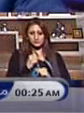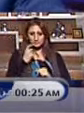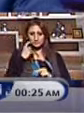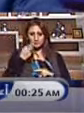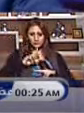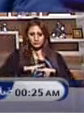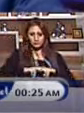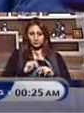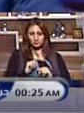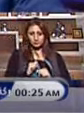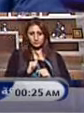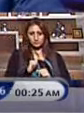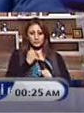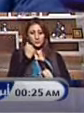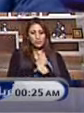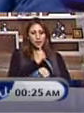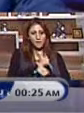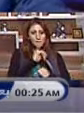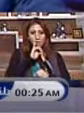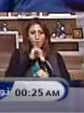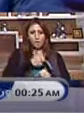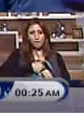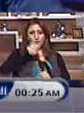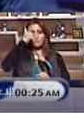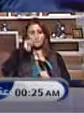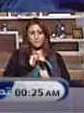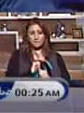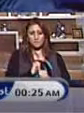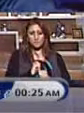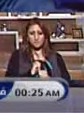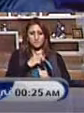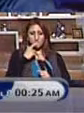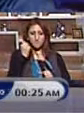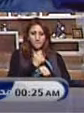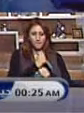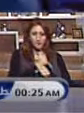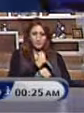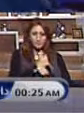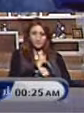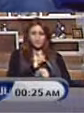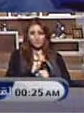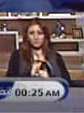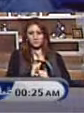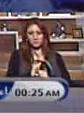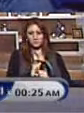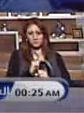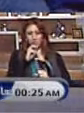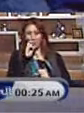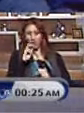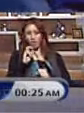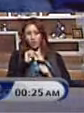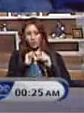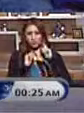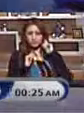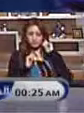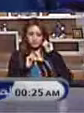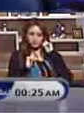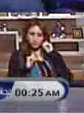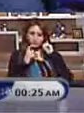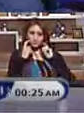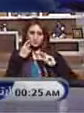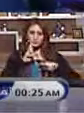وما لحنوا في العمل ونحن لحنا في العمل وربما نكون اعرب ن في القول وانا اخد اجزم